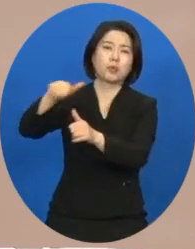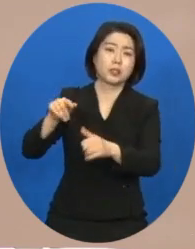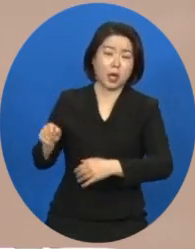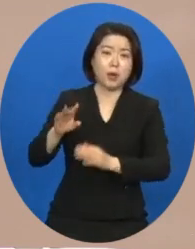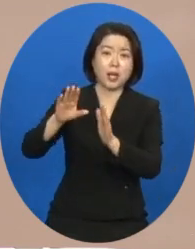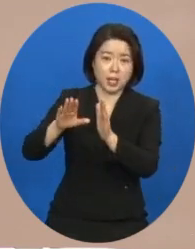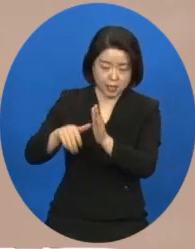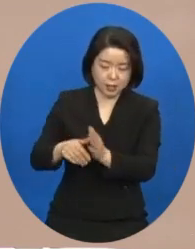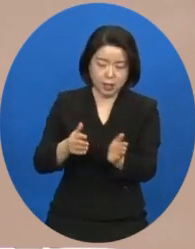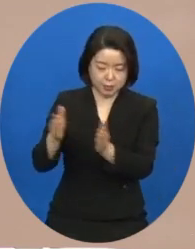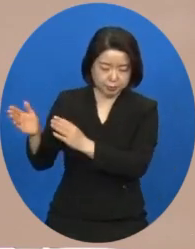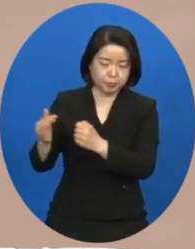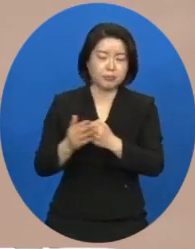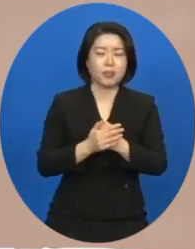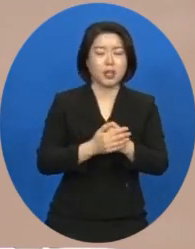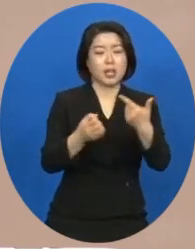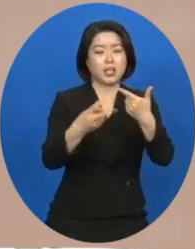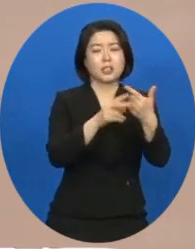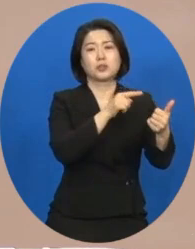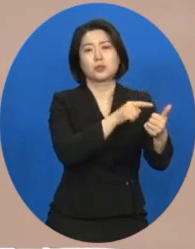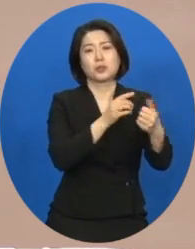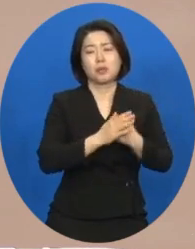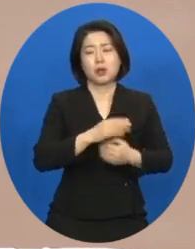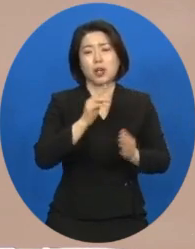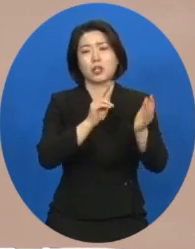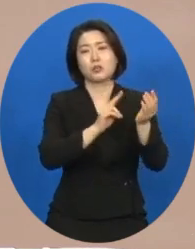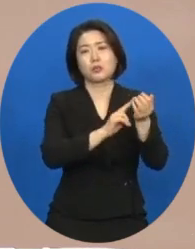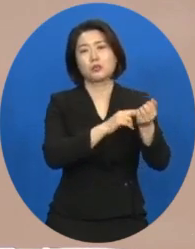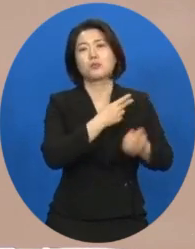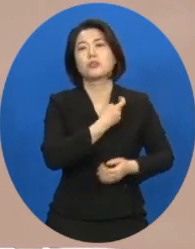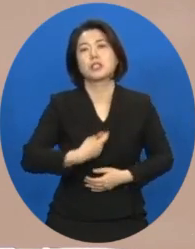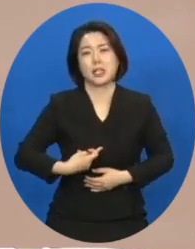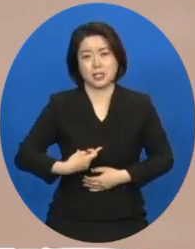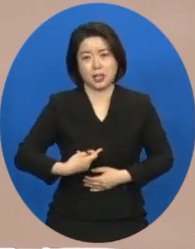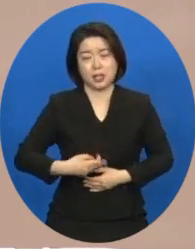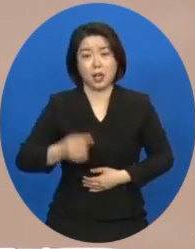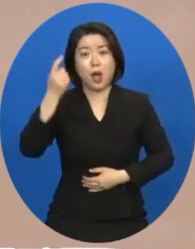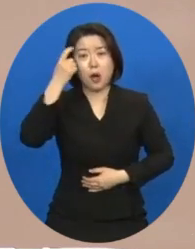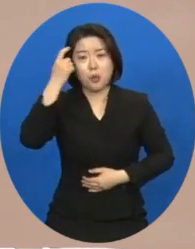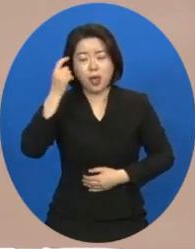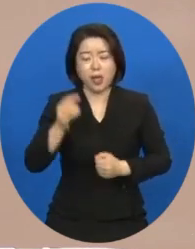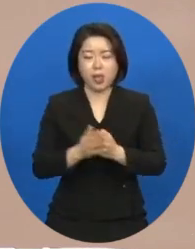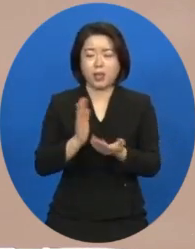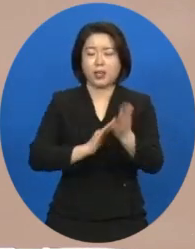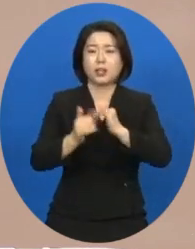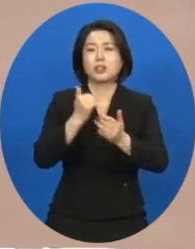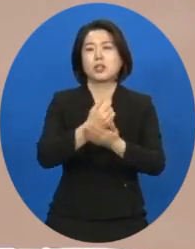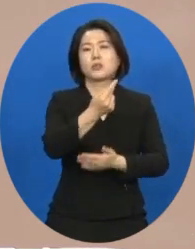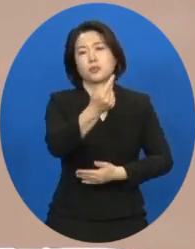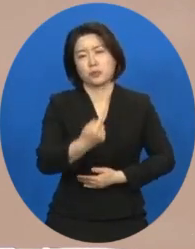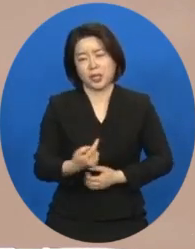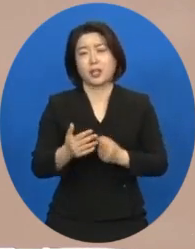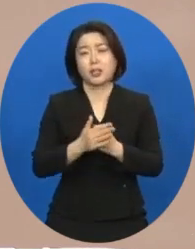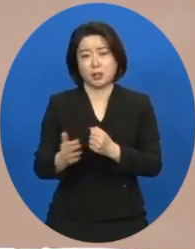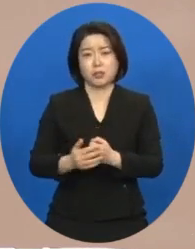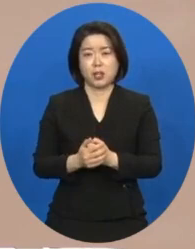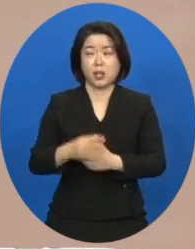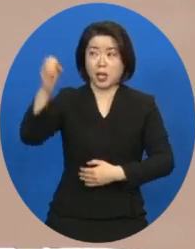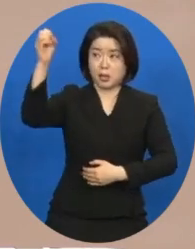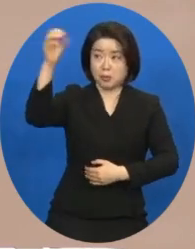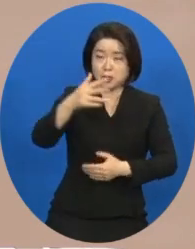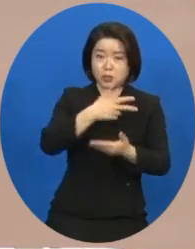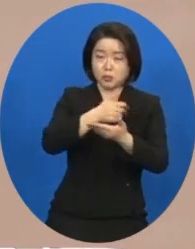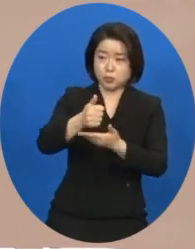니고데모가 숨은 제자였던 거죠. 왜 그렇죠? 예수님께로 나오니까, 빛이신 주님